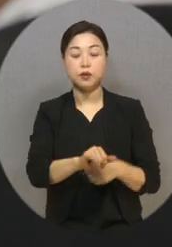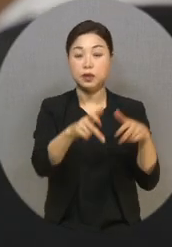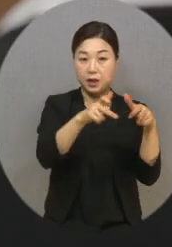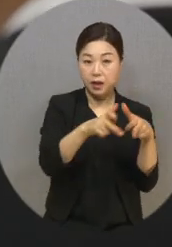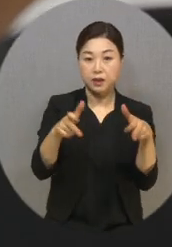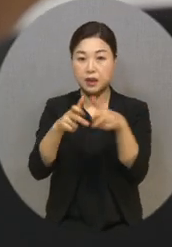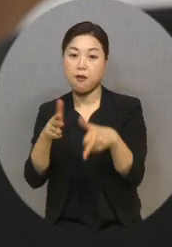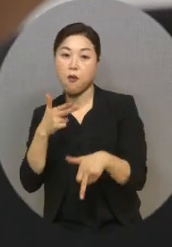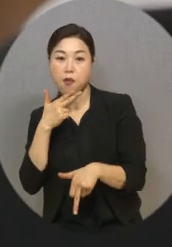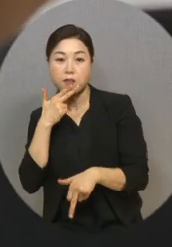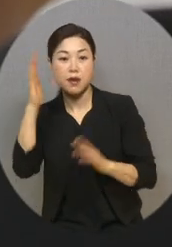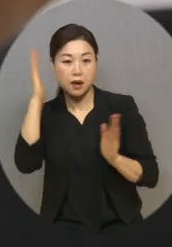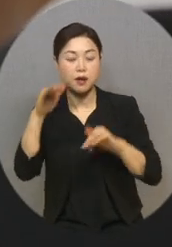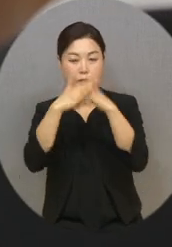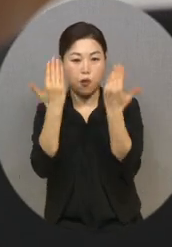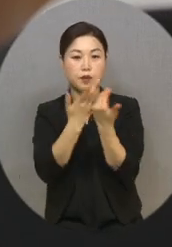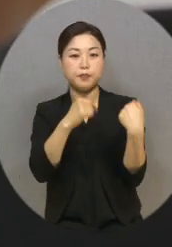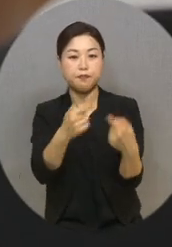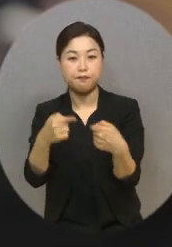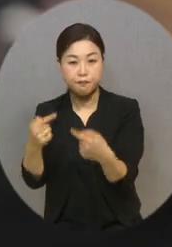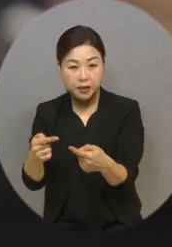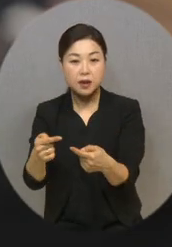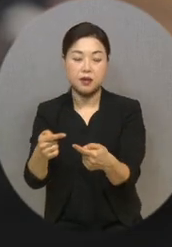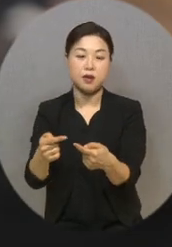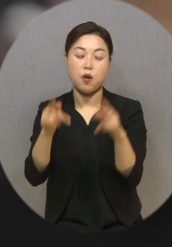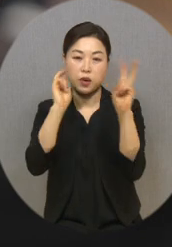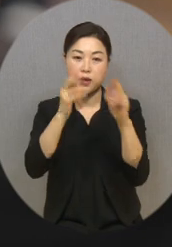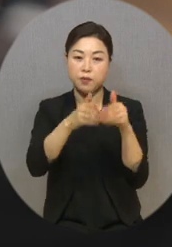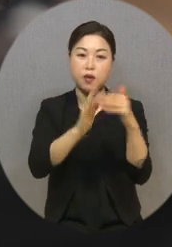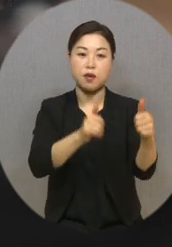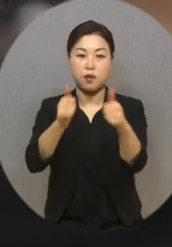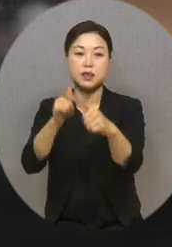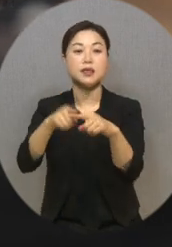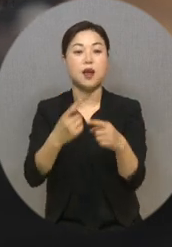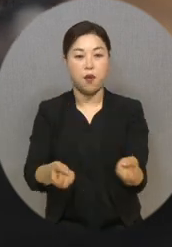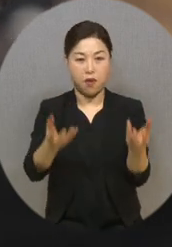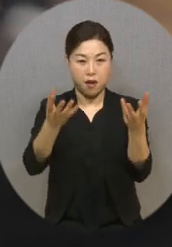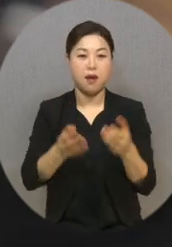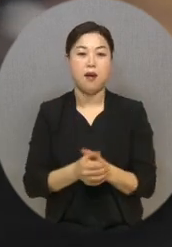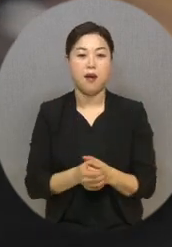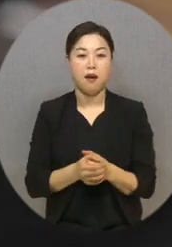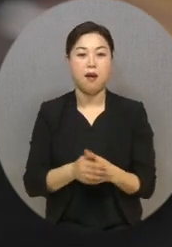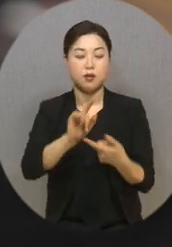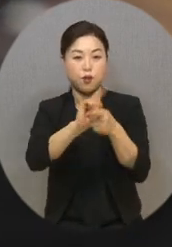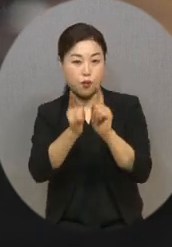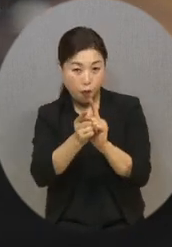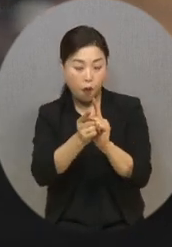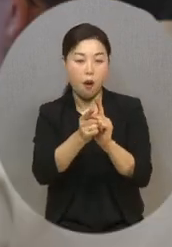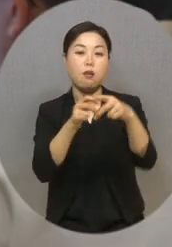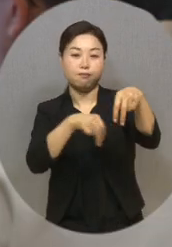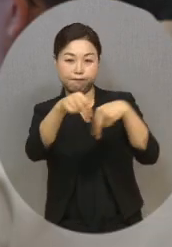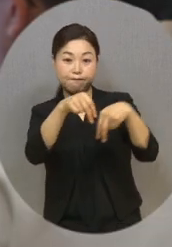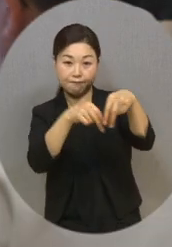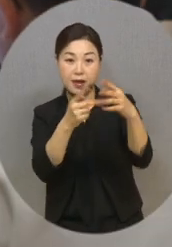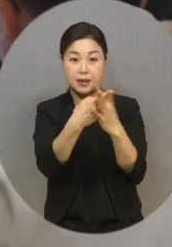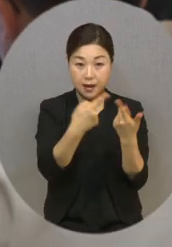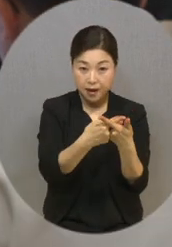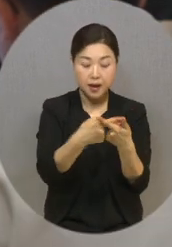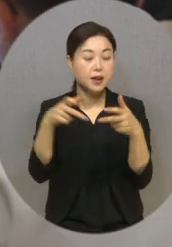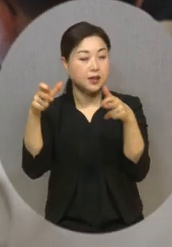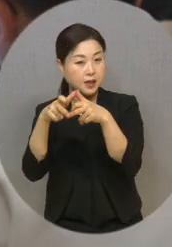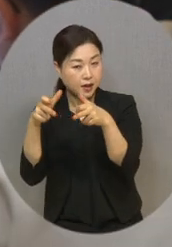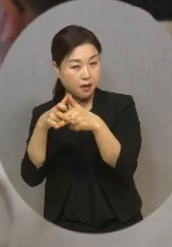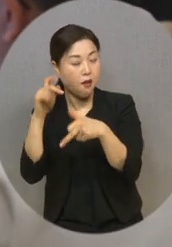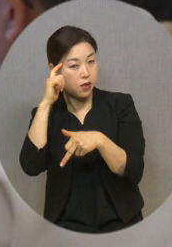비장애 학생들이 함께 참여하는 창업 경진대회. 서로에 대한 이해를 높이고 장애인에 대한 인식 개선과